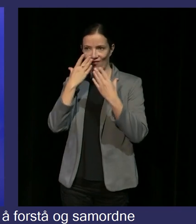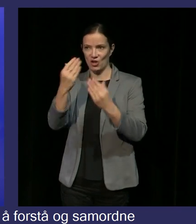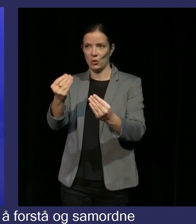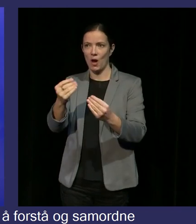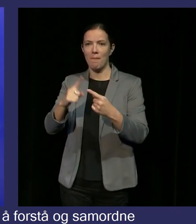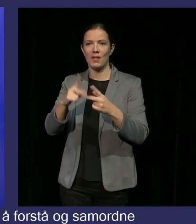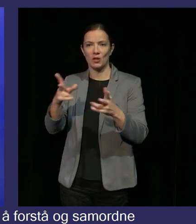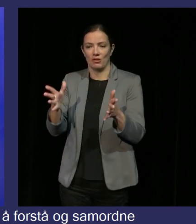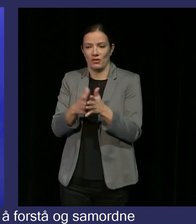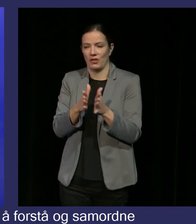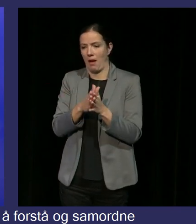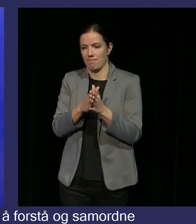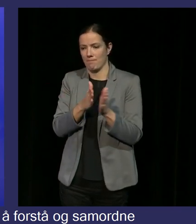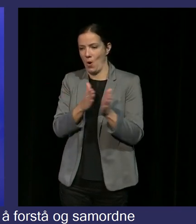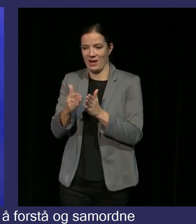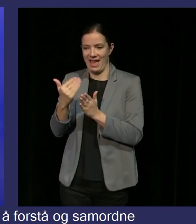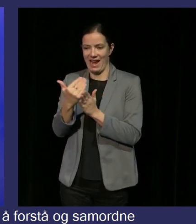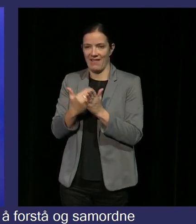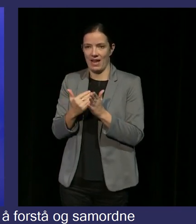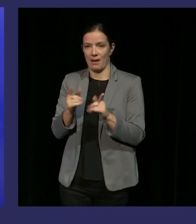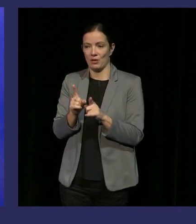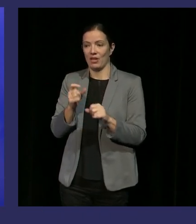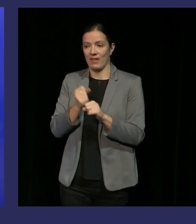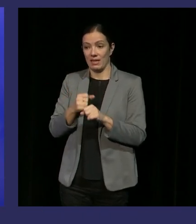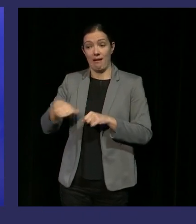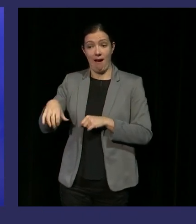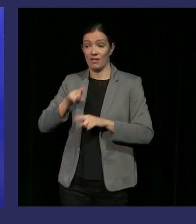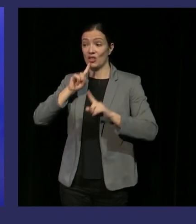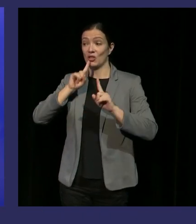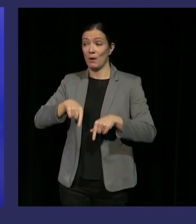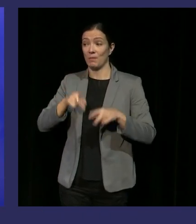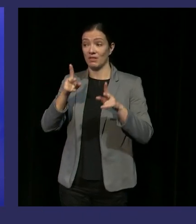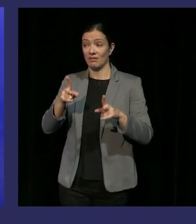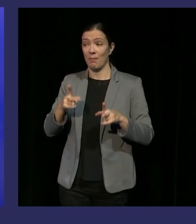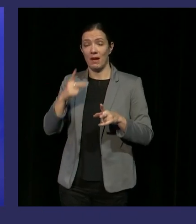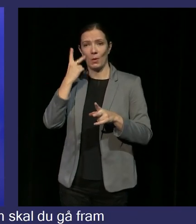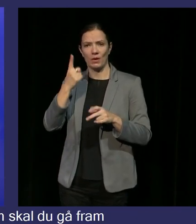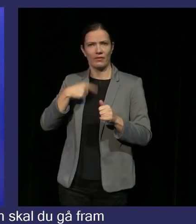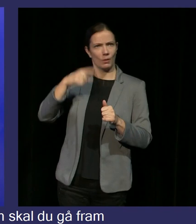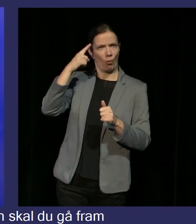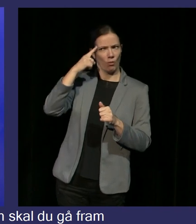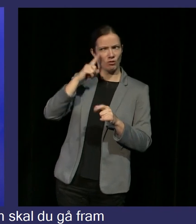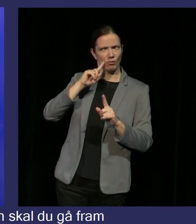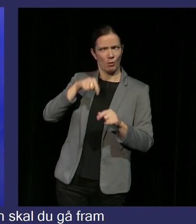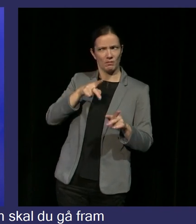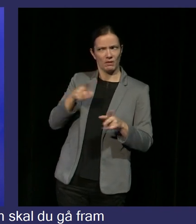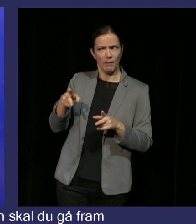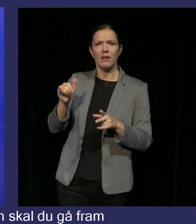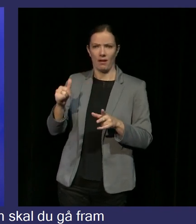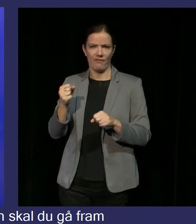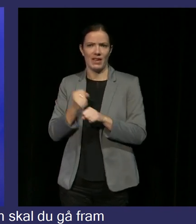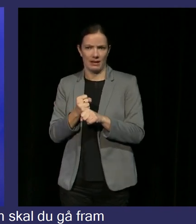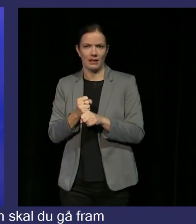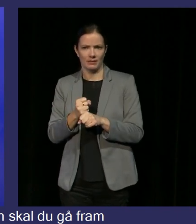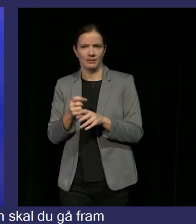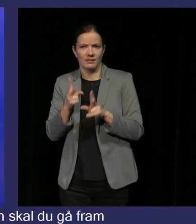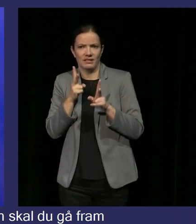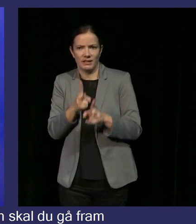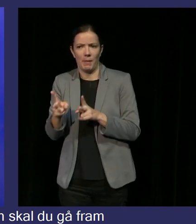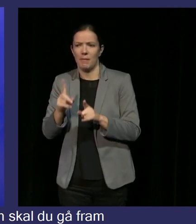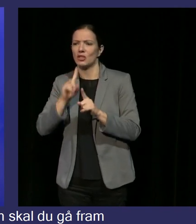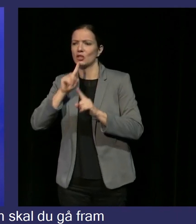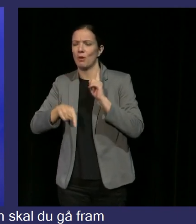samordne regelverket, sånn at vi faktisk spør om det samme når vi tror vi spør om det samme. Vi har dette med teknologi,